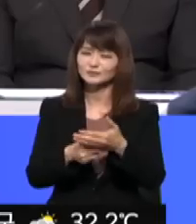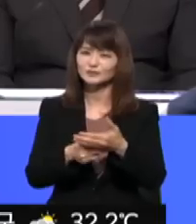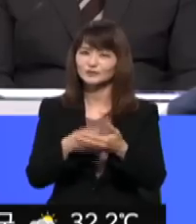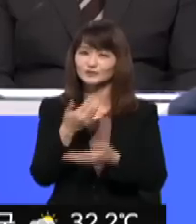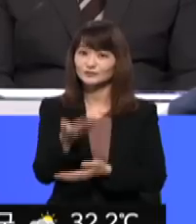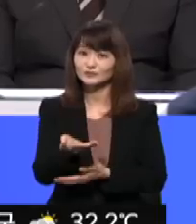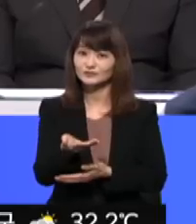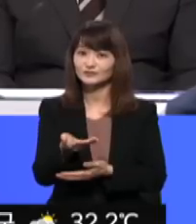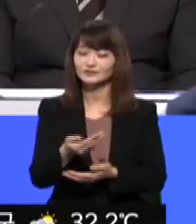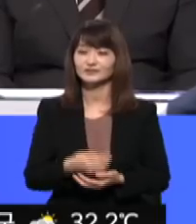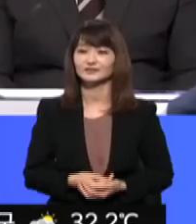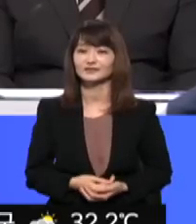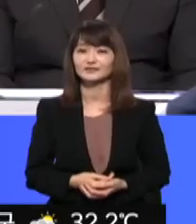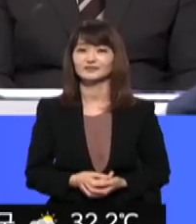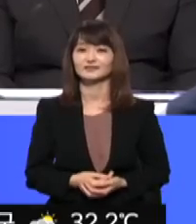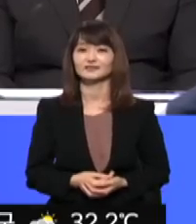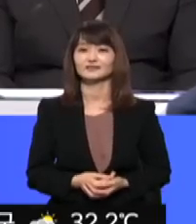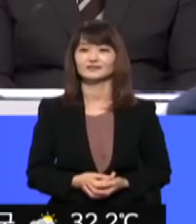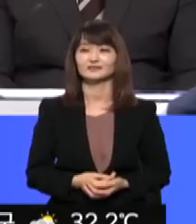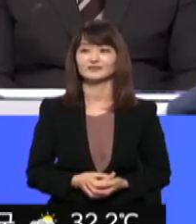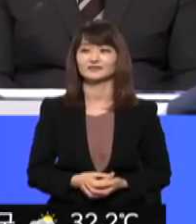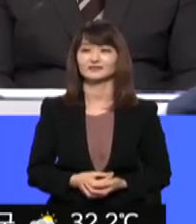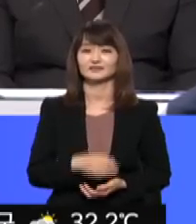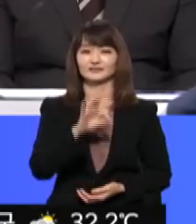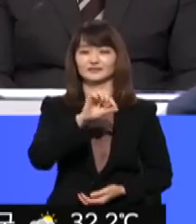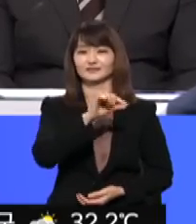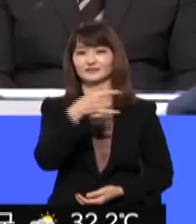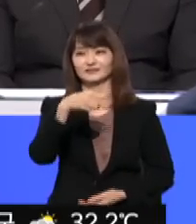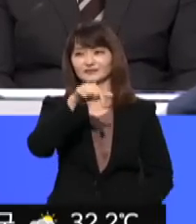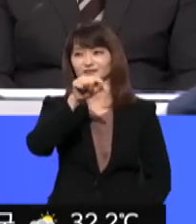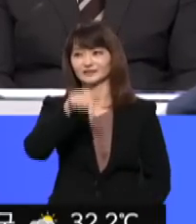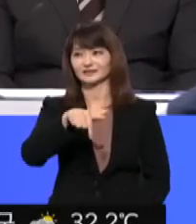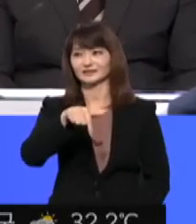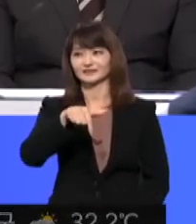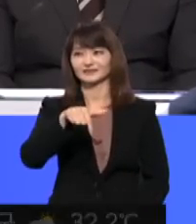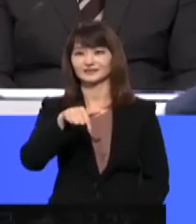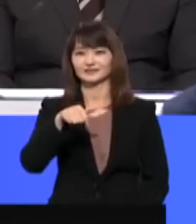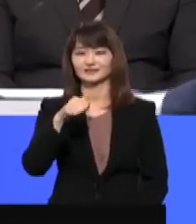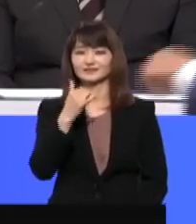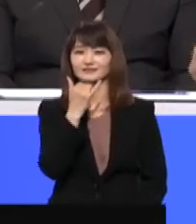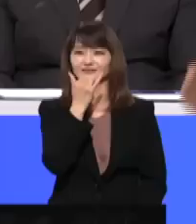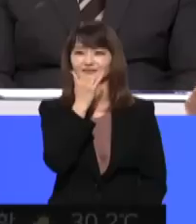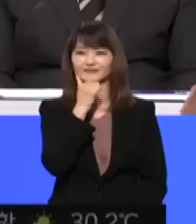구제가 안 돼요 드리겠습니다 그리고 끝에 있네요 윤희석 제로 콜라 윤희석 화이팅 그